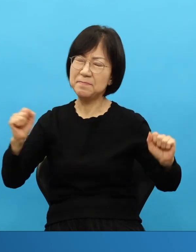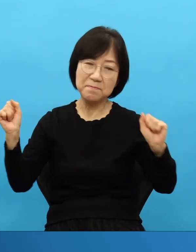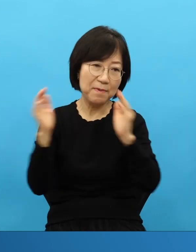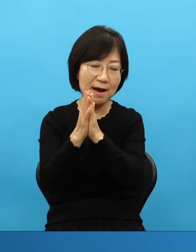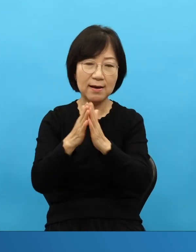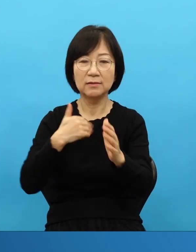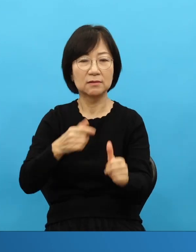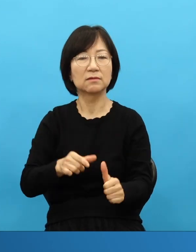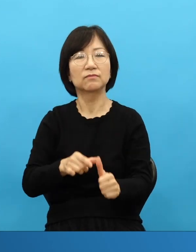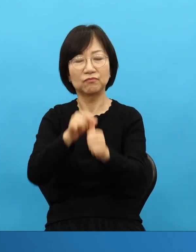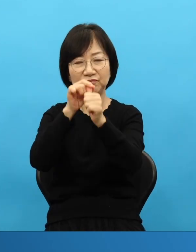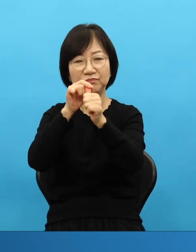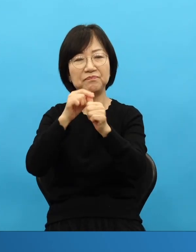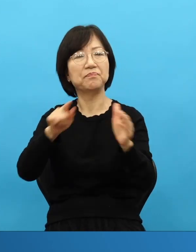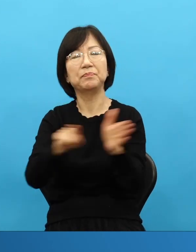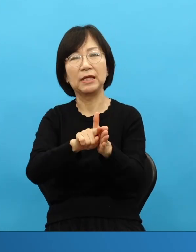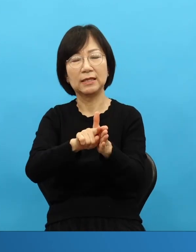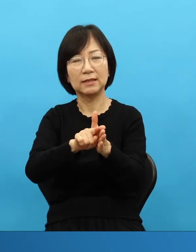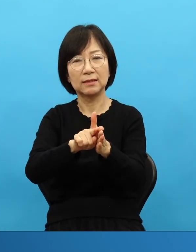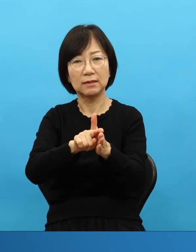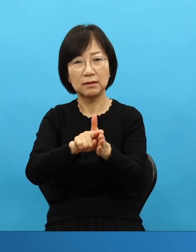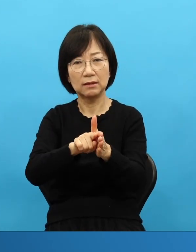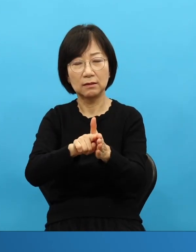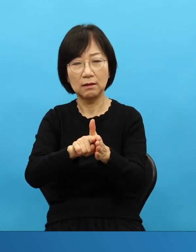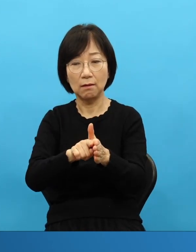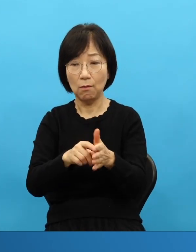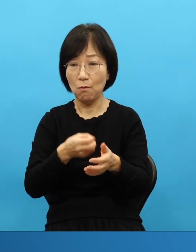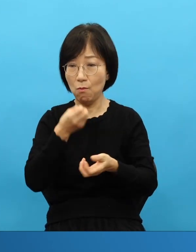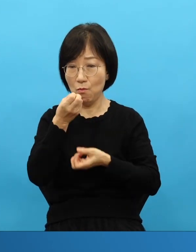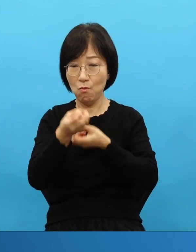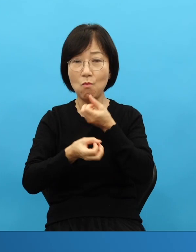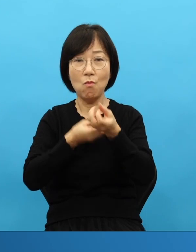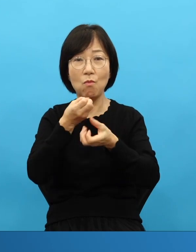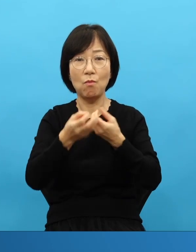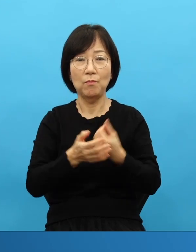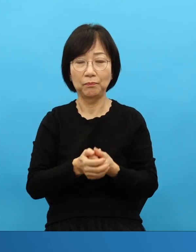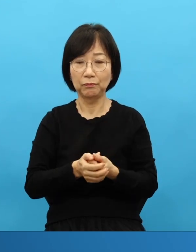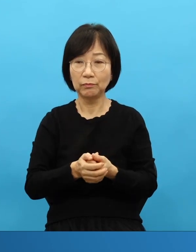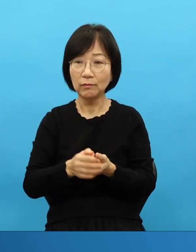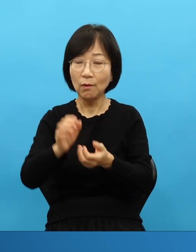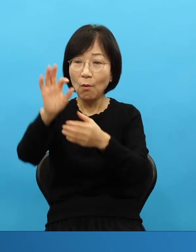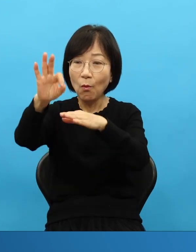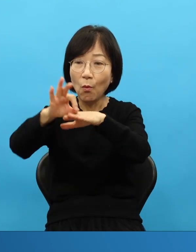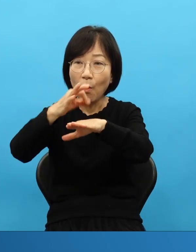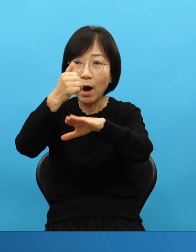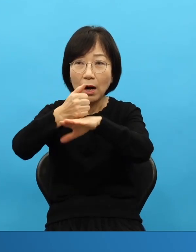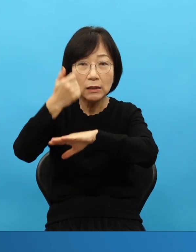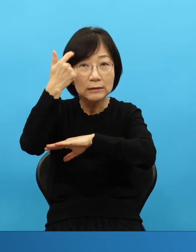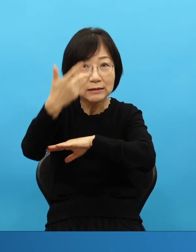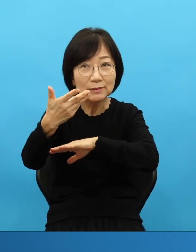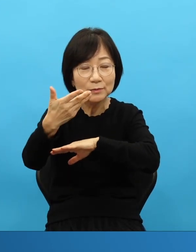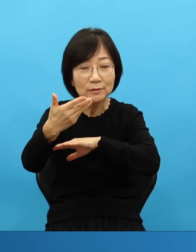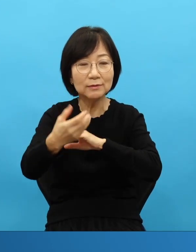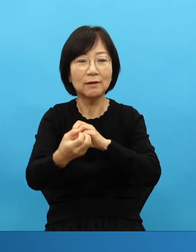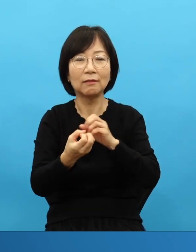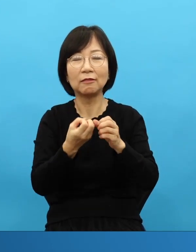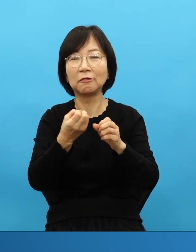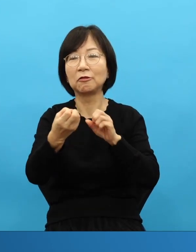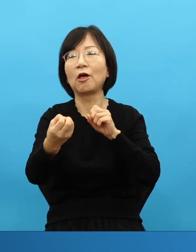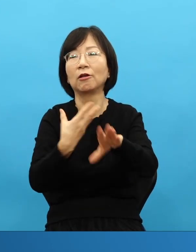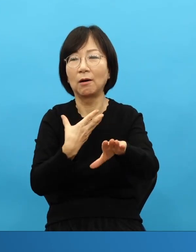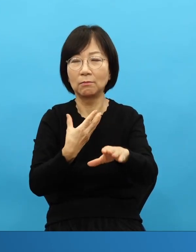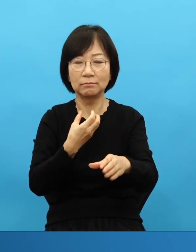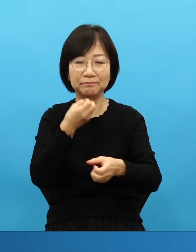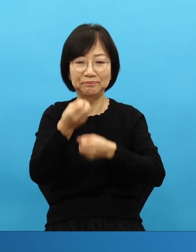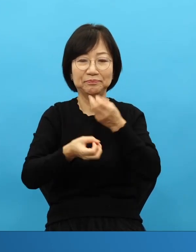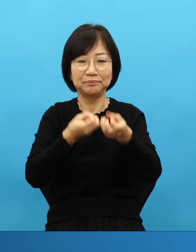one who is mocking God. 이게 지금요 왕 앞에서 대답한 얘기예요. That was his reply before the king. 그러니